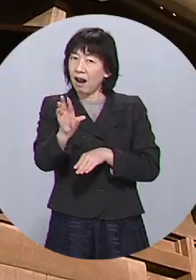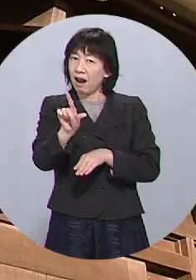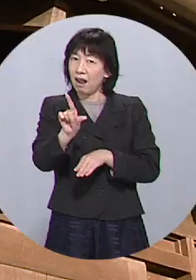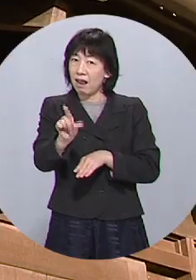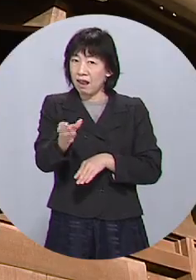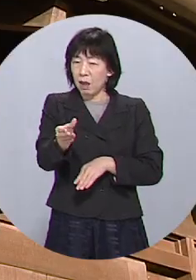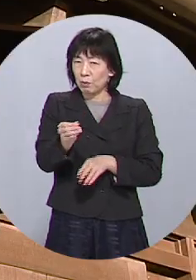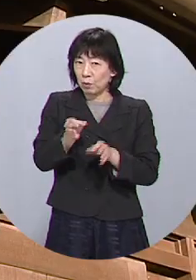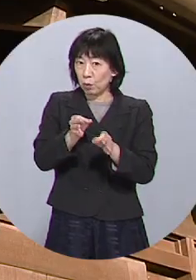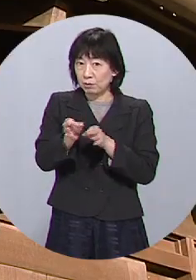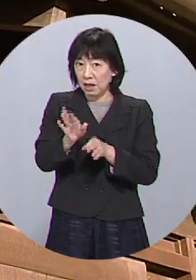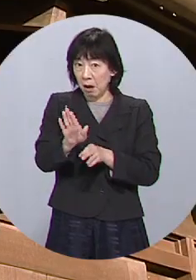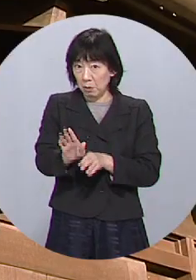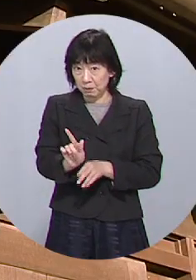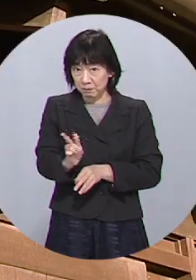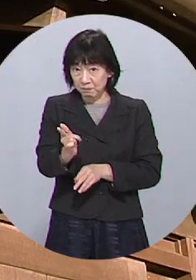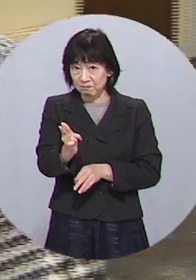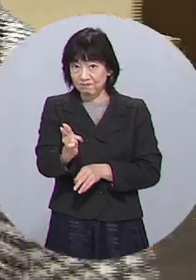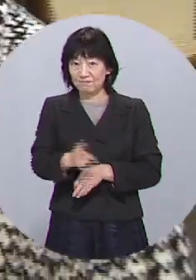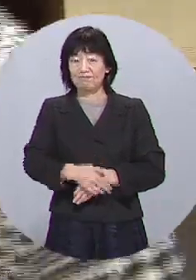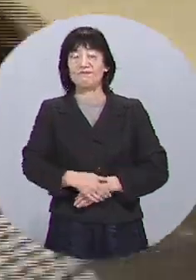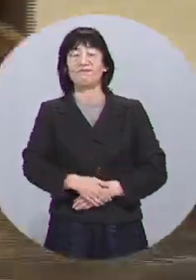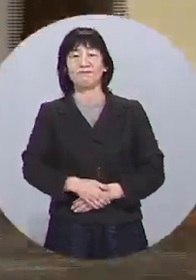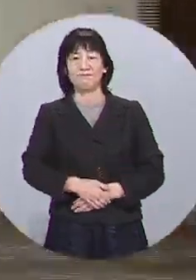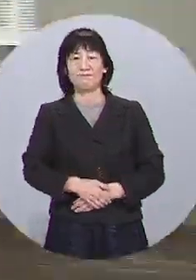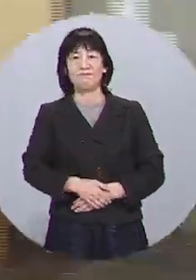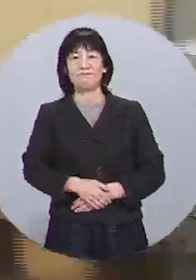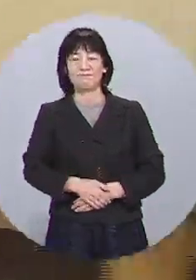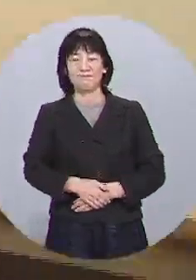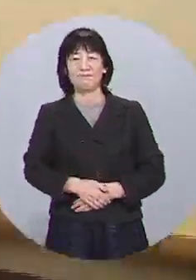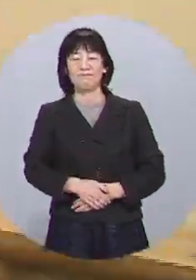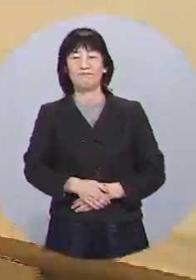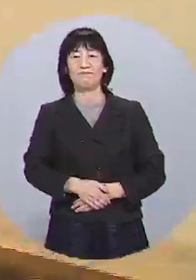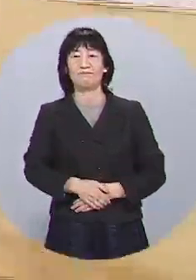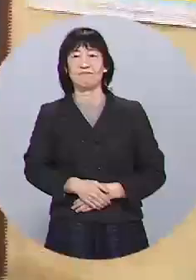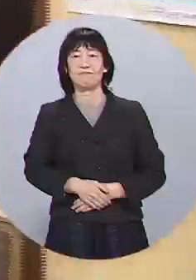かありそうじゃないですか。ほら見て、